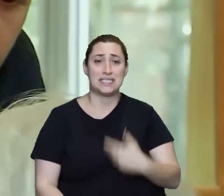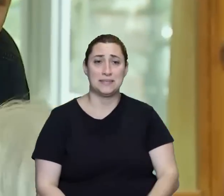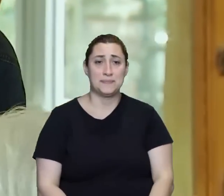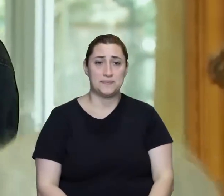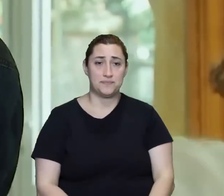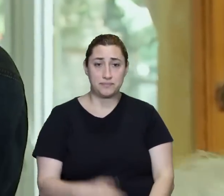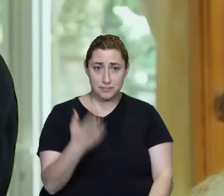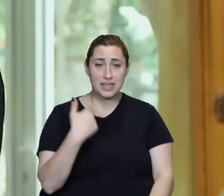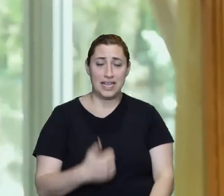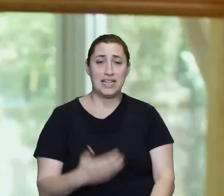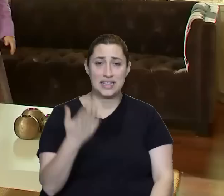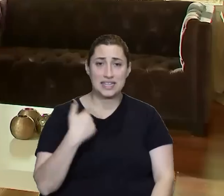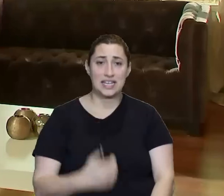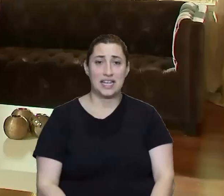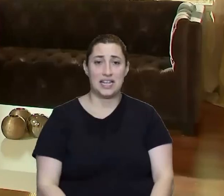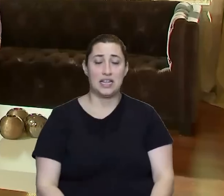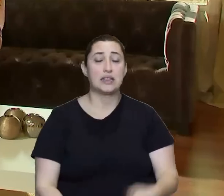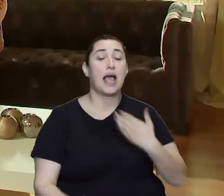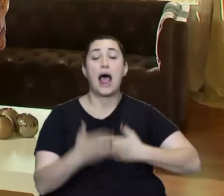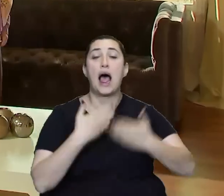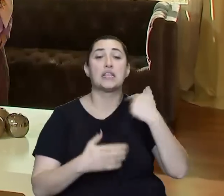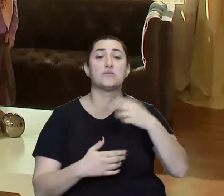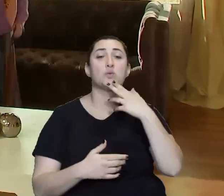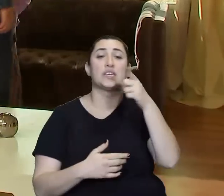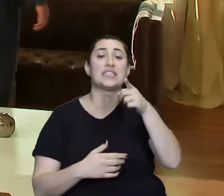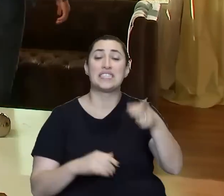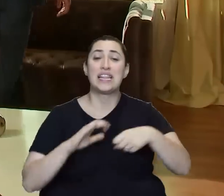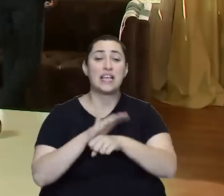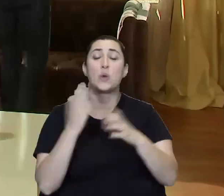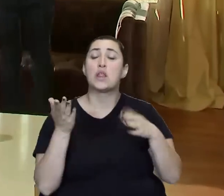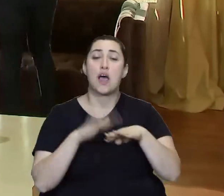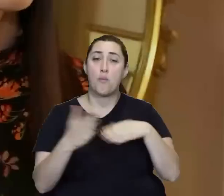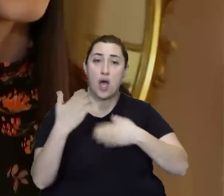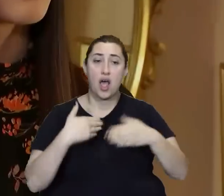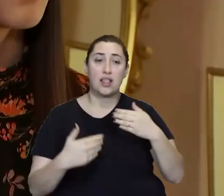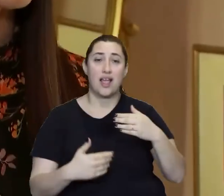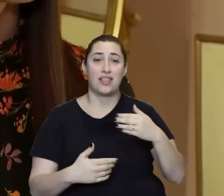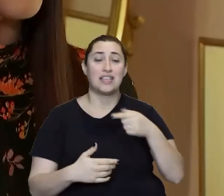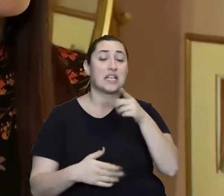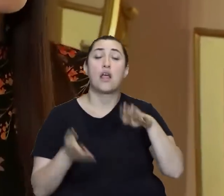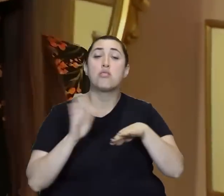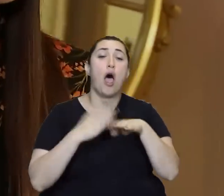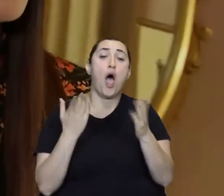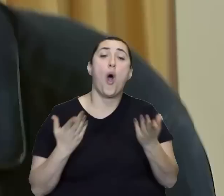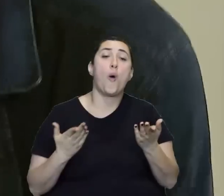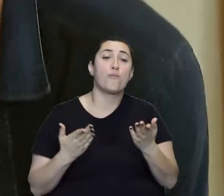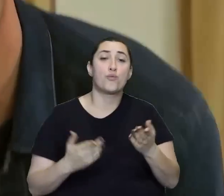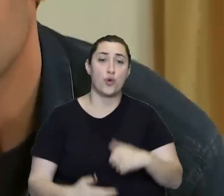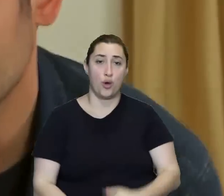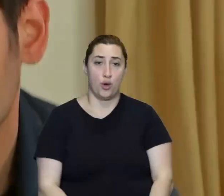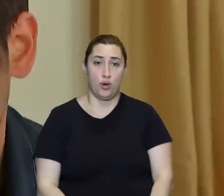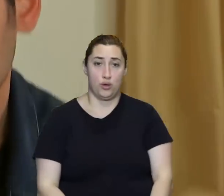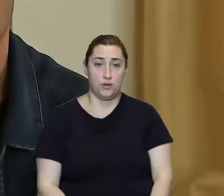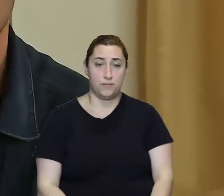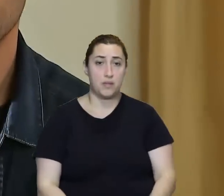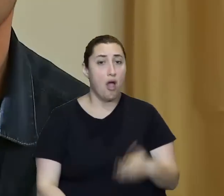özledim. Gel, gel. Anlat bana bu kadından neler çektiğini. Beni unutturmak için sana neler yapıyor bu cadı karı ya? Zehra